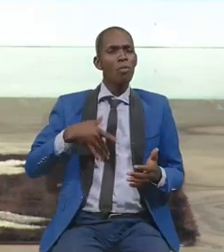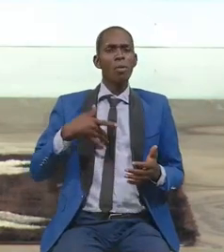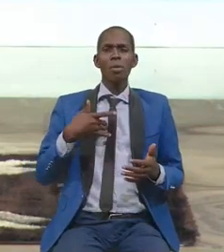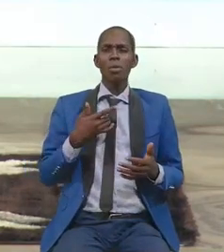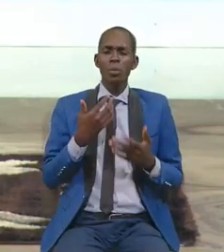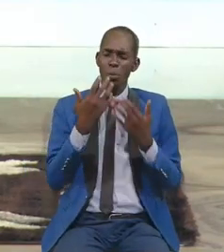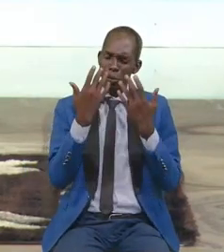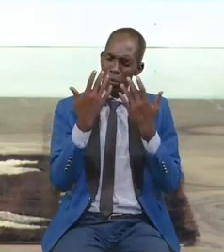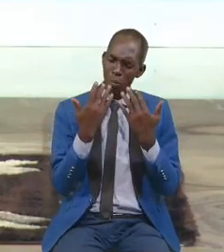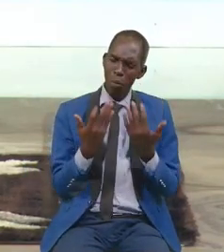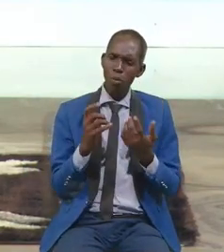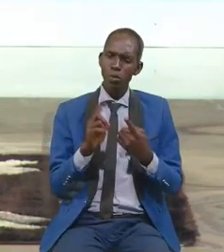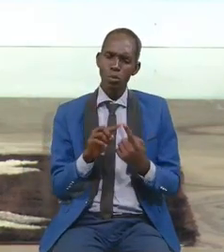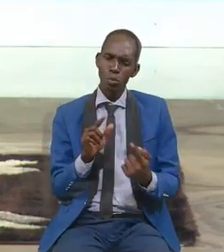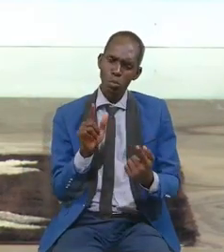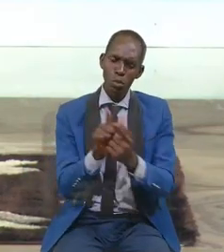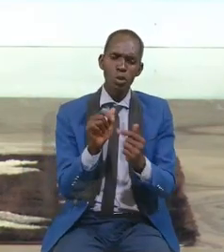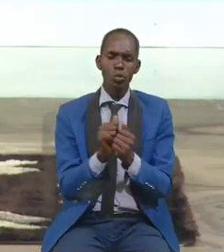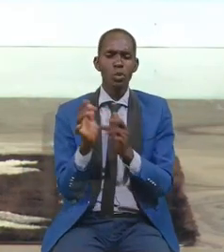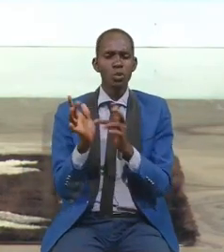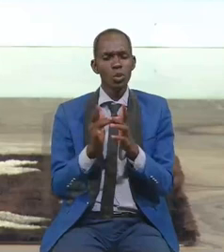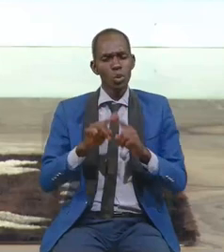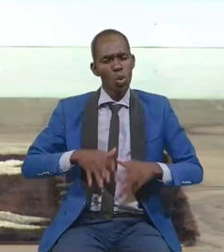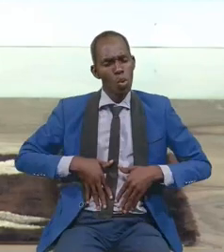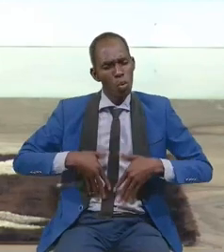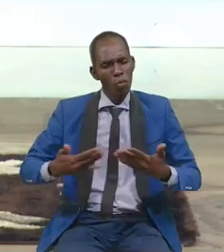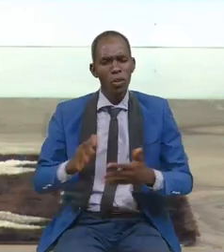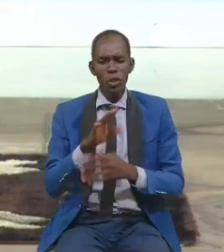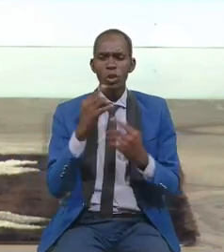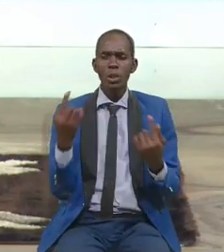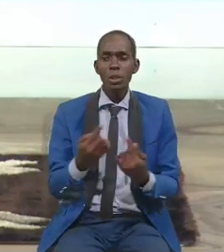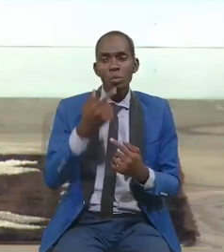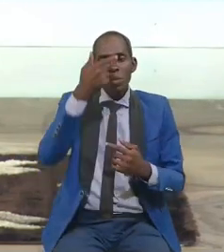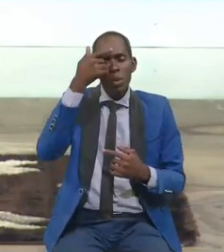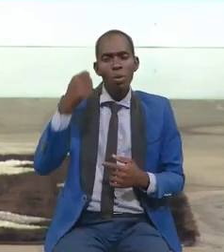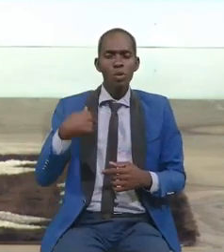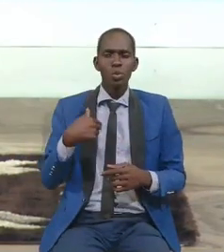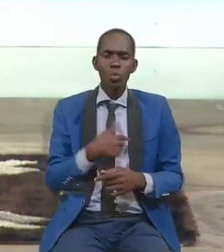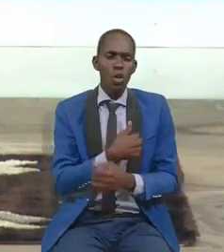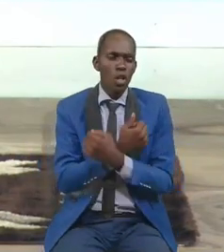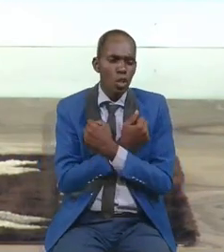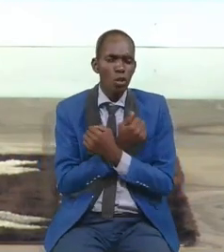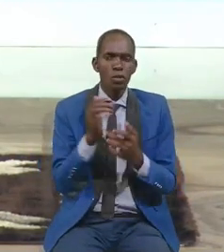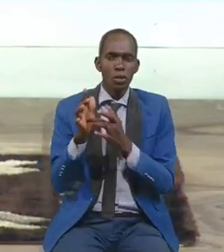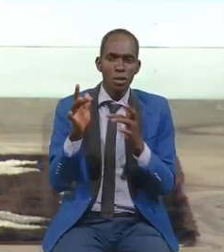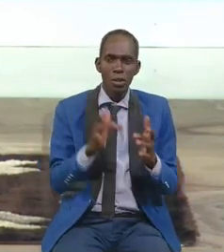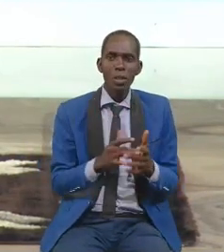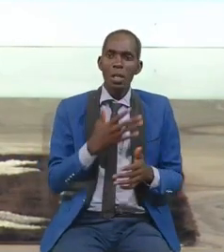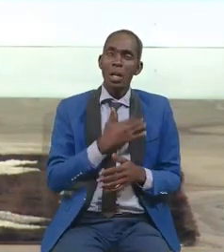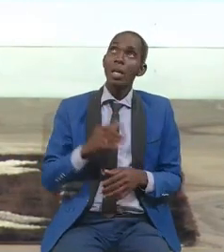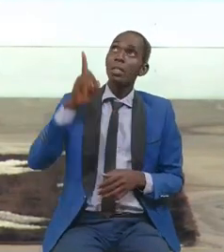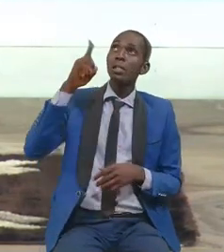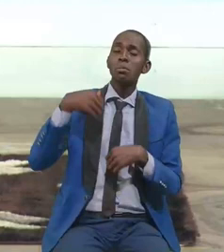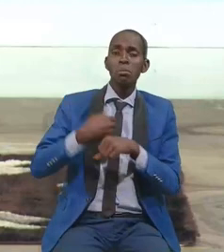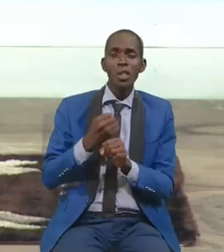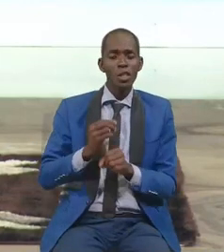Jésus, t'exposer à Jésus, parce que nous aimons Jésus. Et il nous fait l'aimer de cette